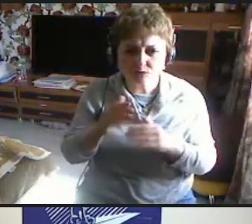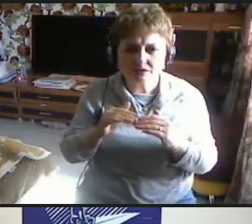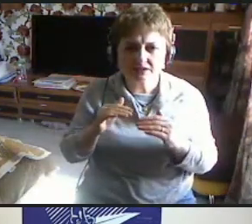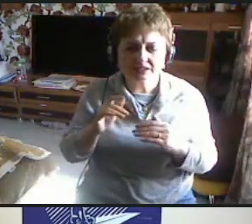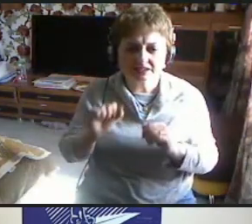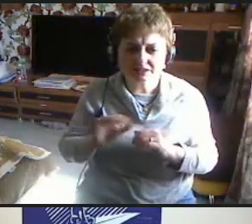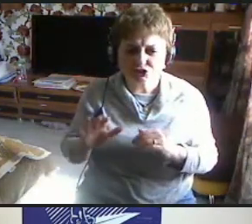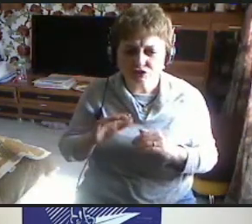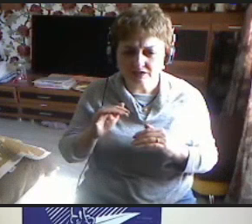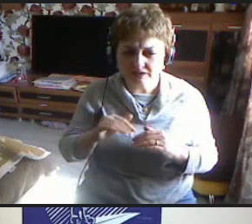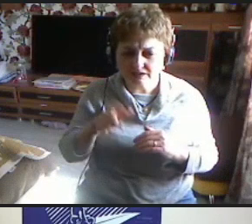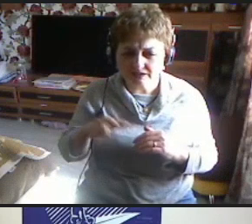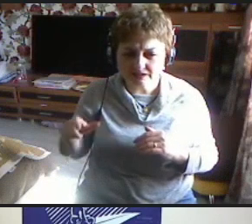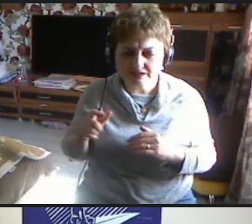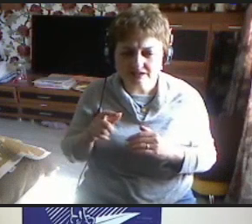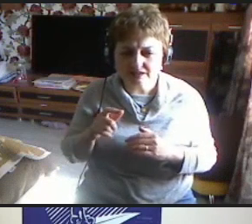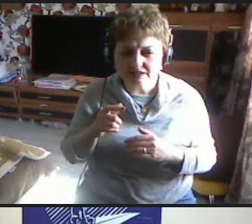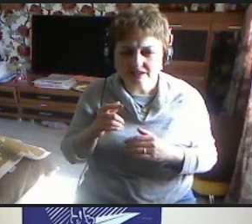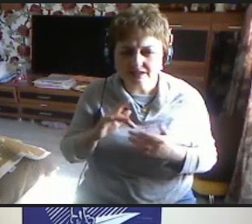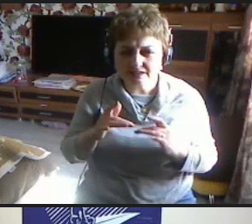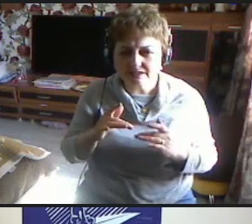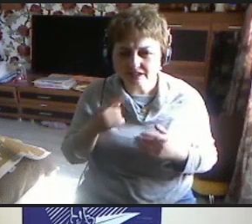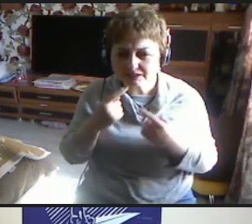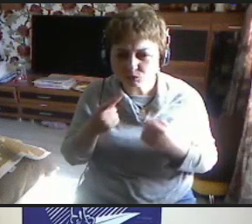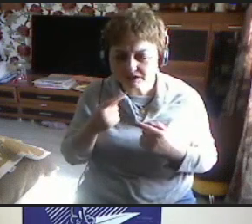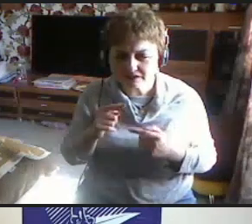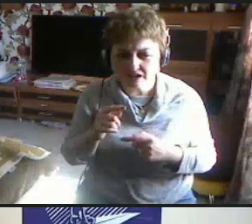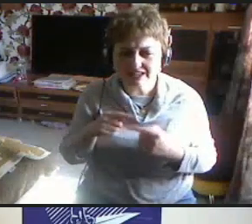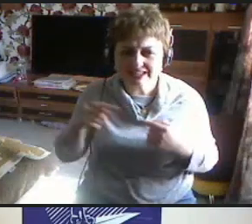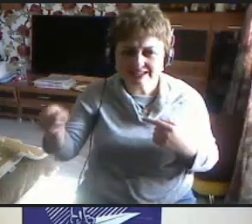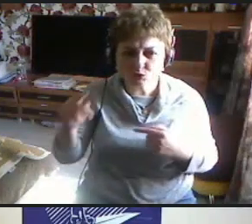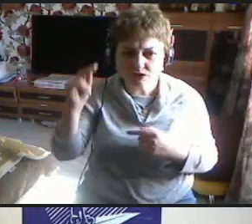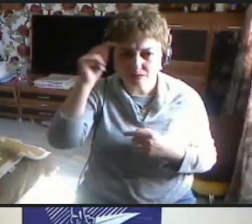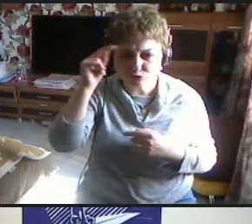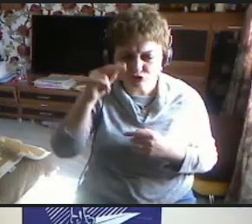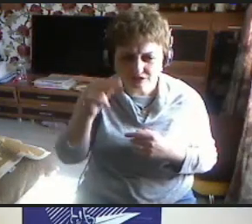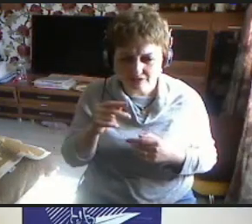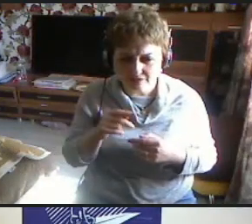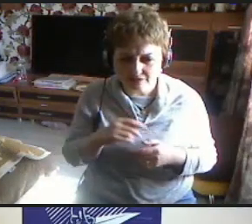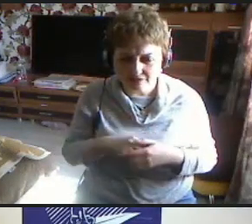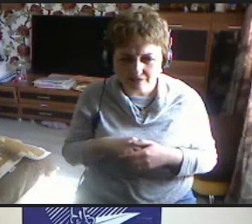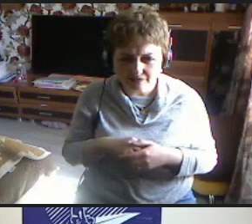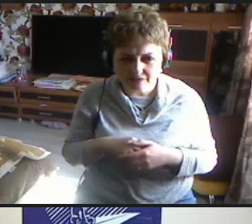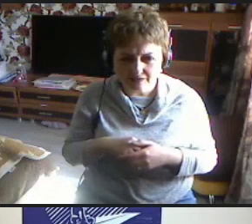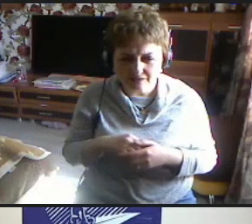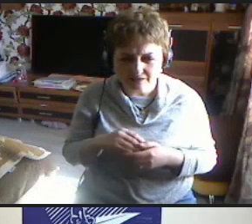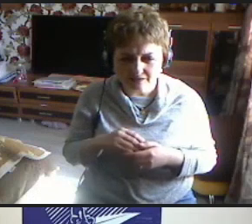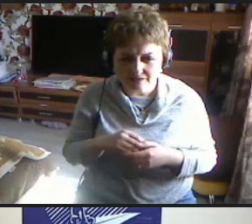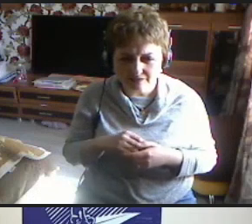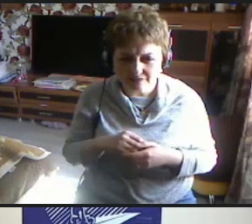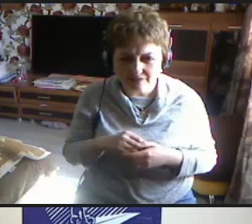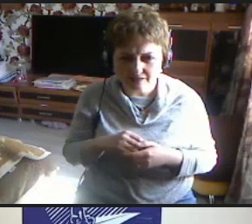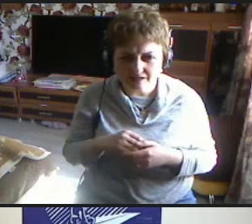дистанционных технологий, интернет-консультирования и дистанционное обучение». Перекликается тем, что вы только что предложили неграмотному. Да, правда, на